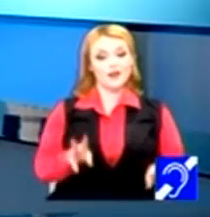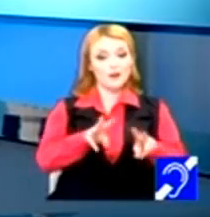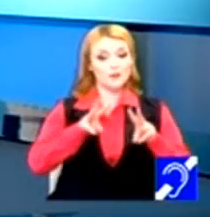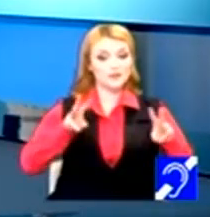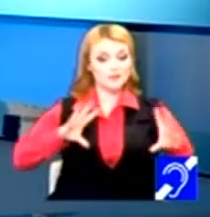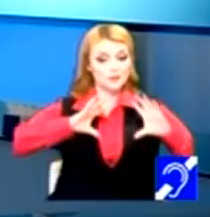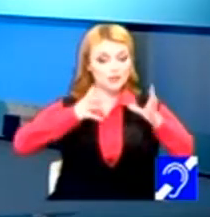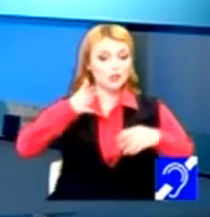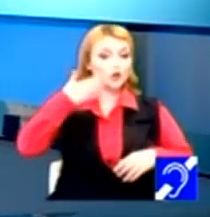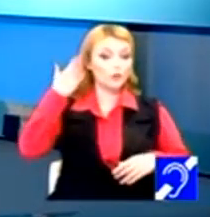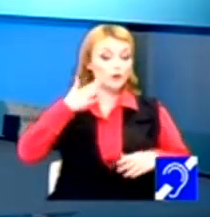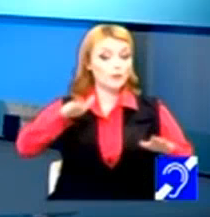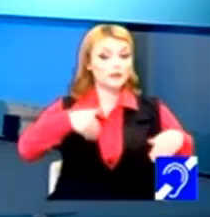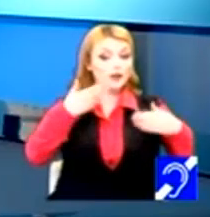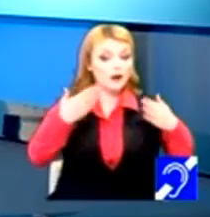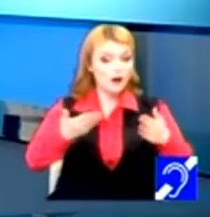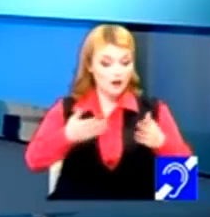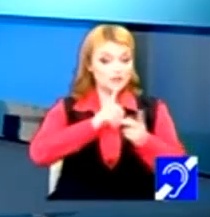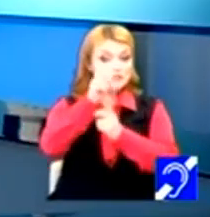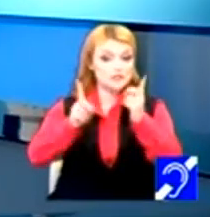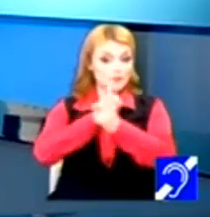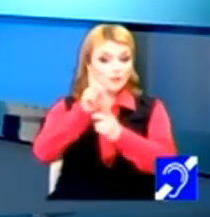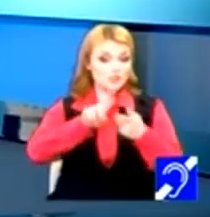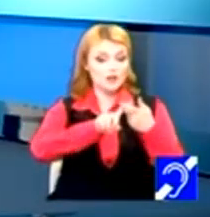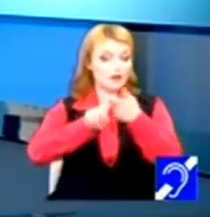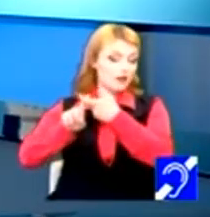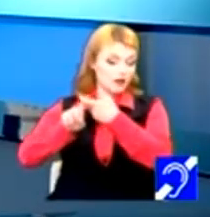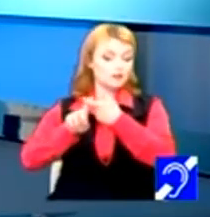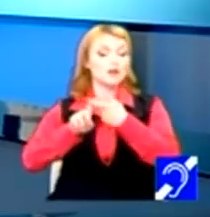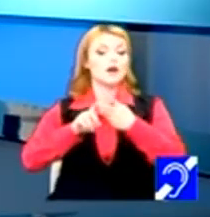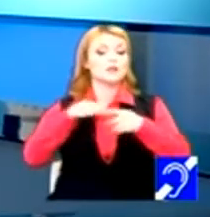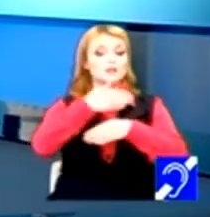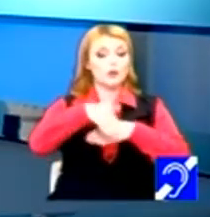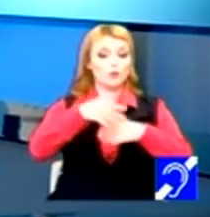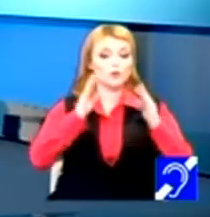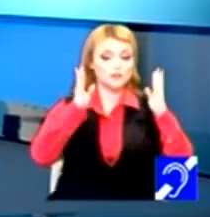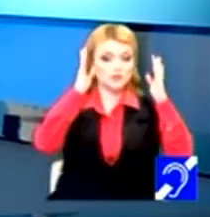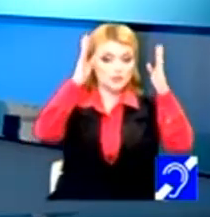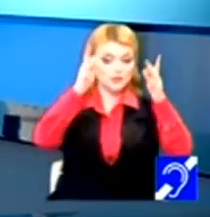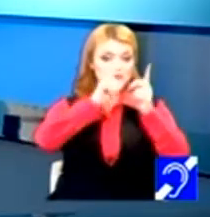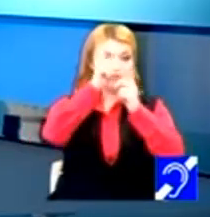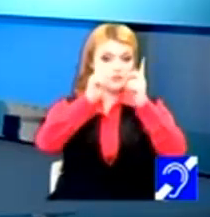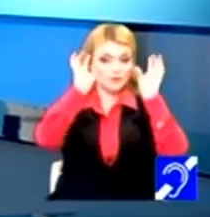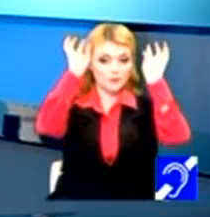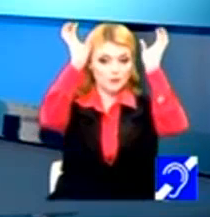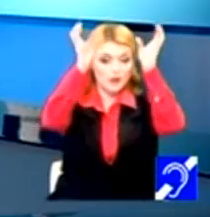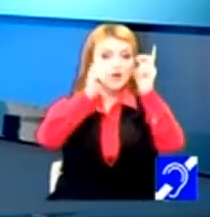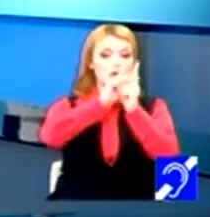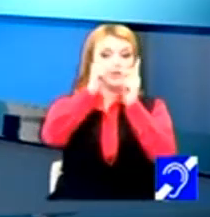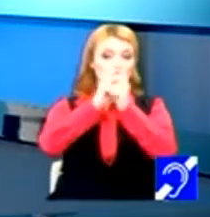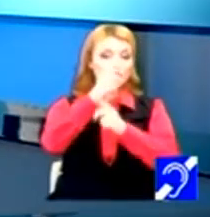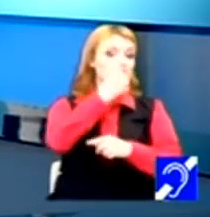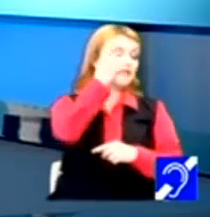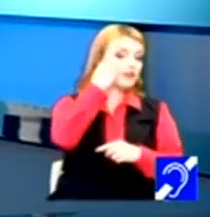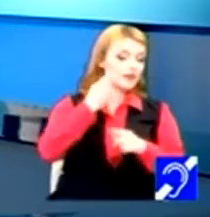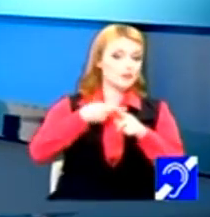Ministerul Mediului din România propune o revoluție a iluminatului stradal. Vrea să dea bani primăriilor pentru înlocuirea becurilor de tip vechi